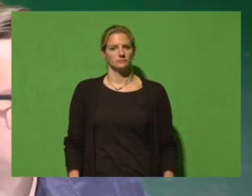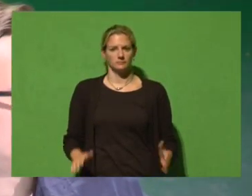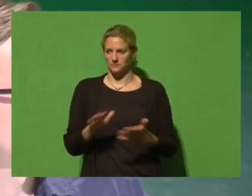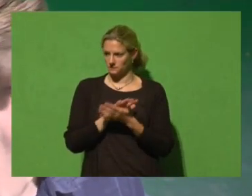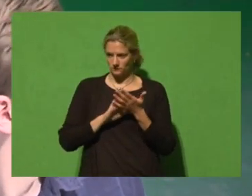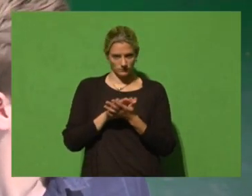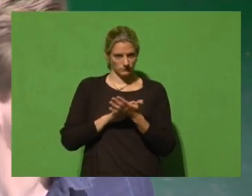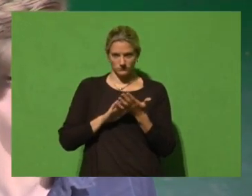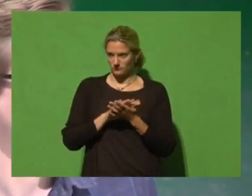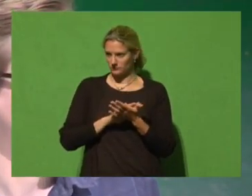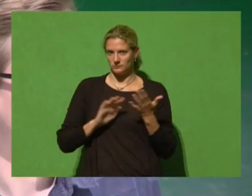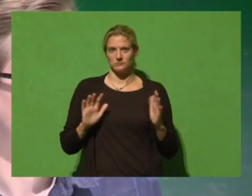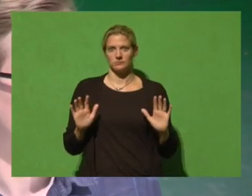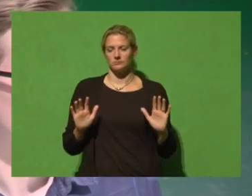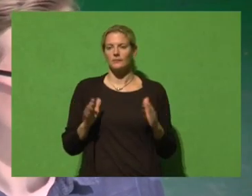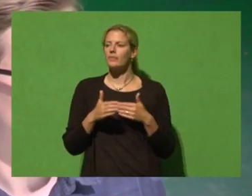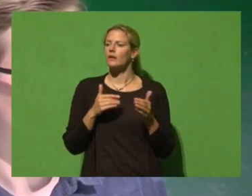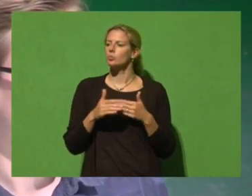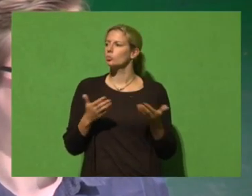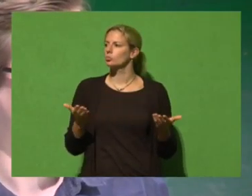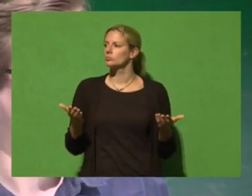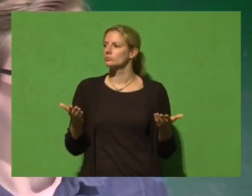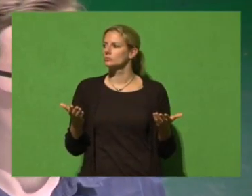Ich sehe keine Gegenstimme. Enthaltung?